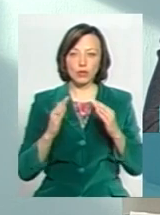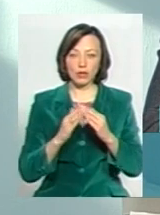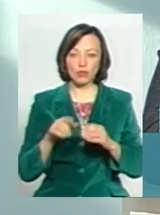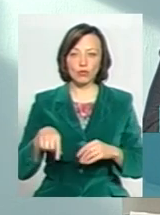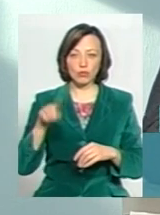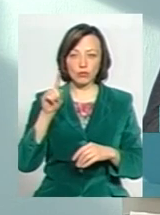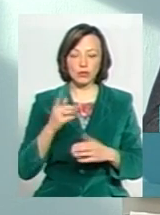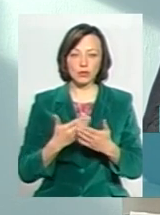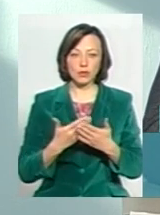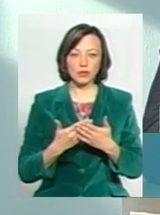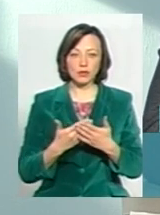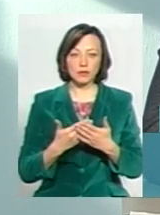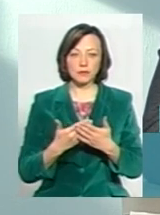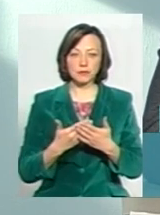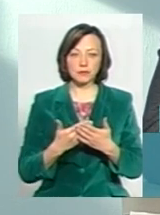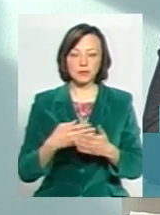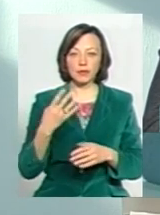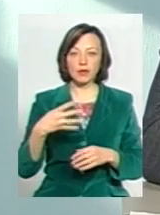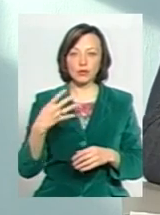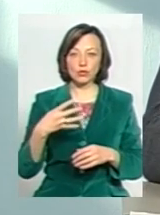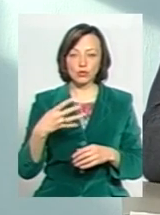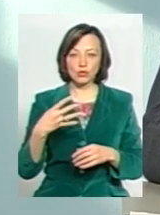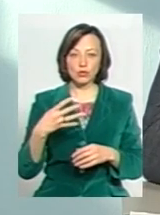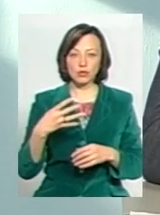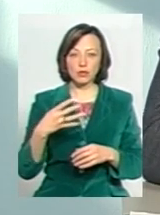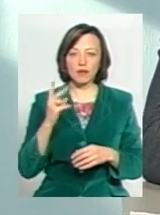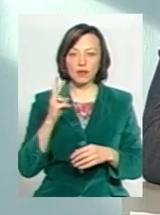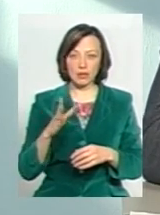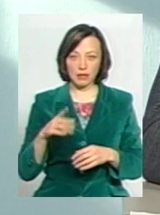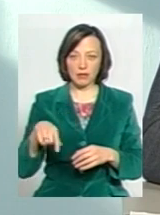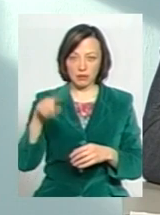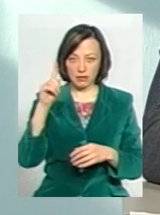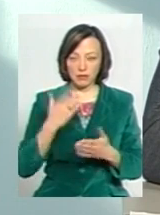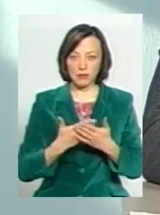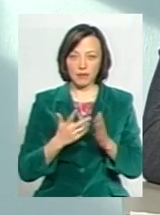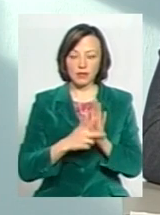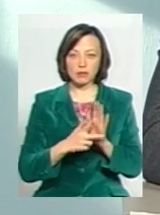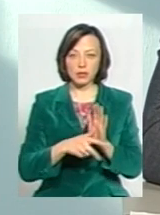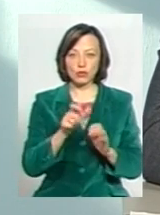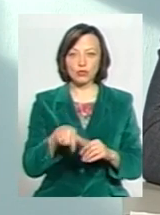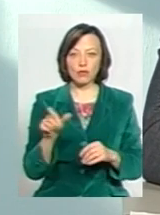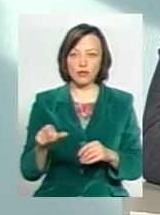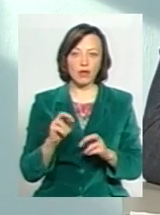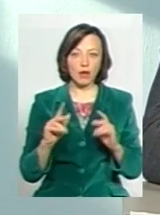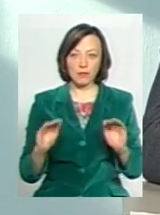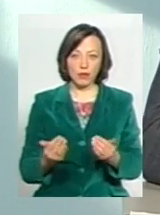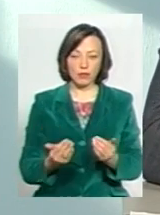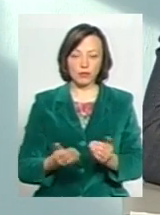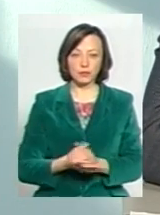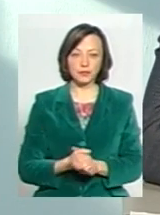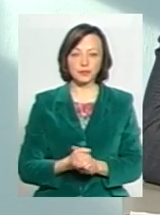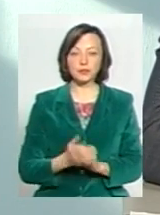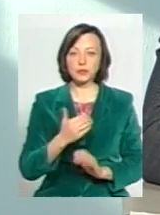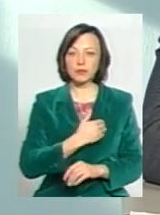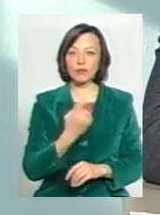будинку в під'їзді живе 40 квартир, так? Це 80 чоловік. А хоча б